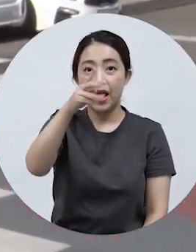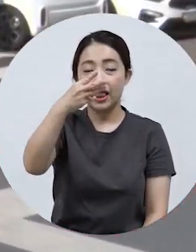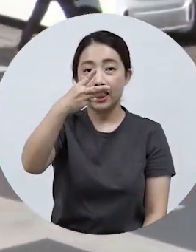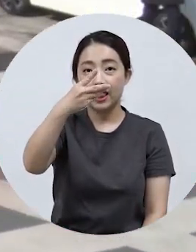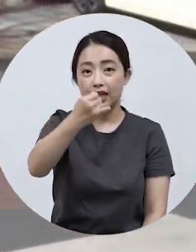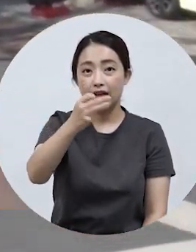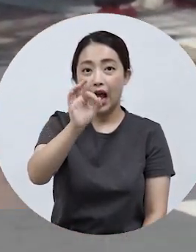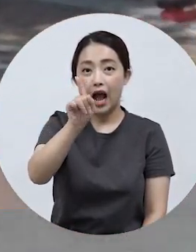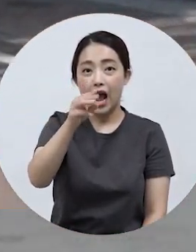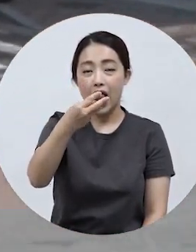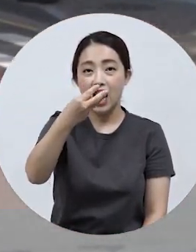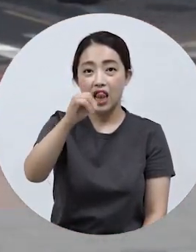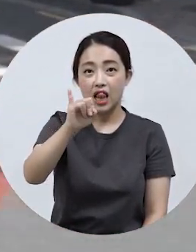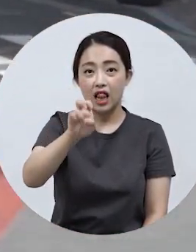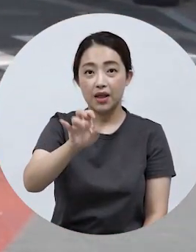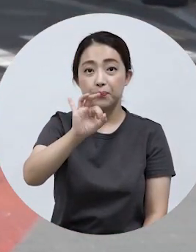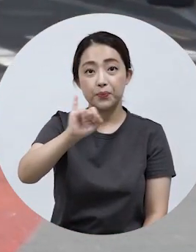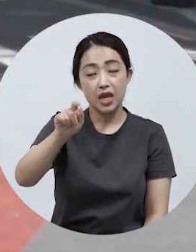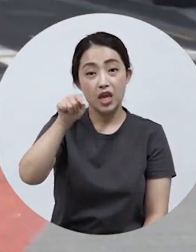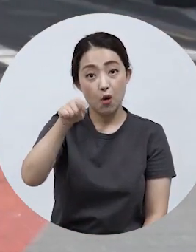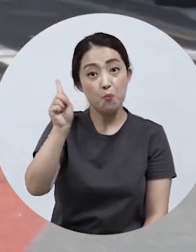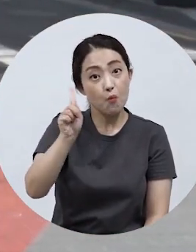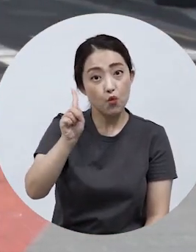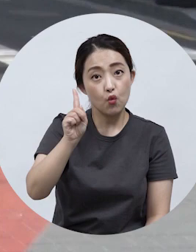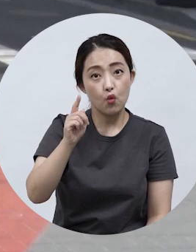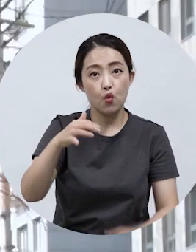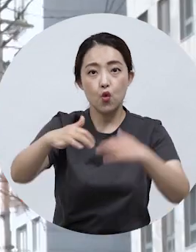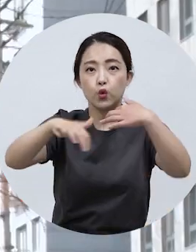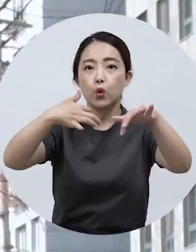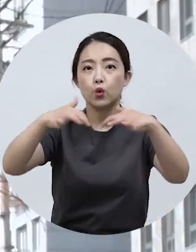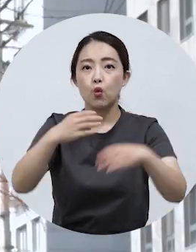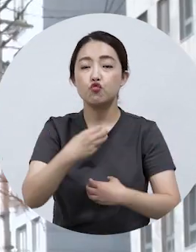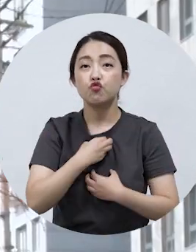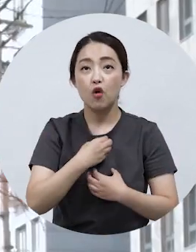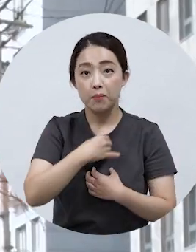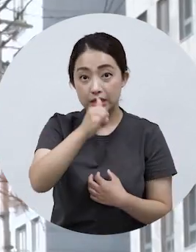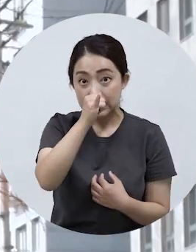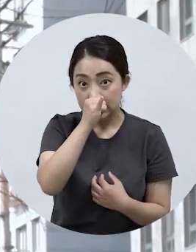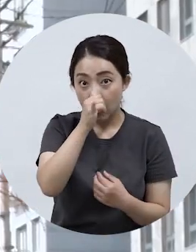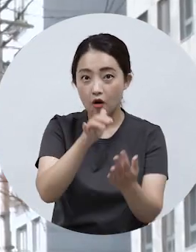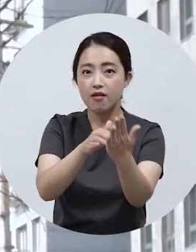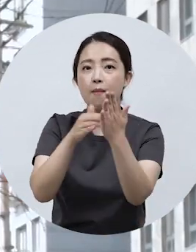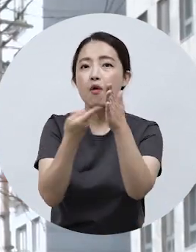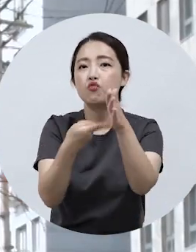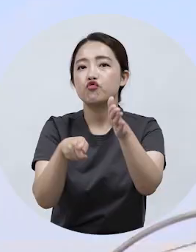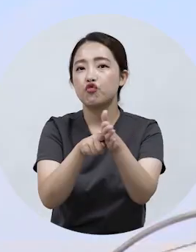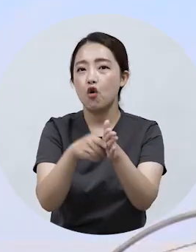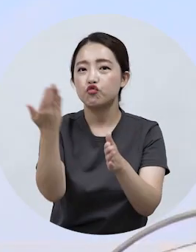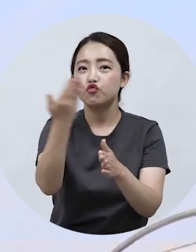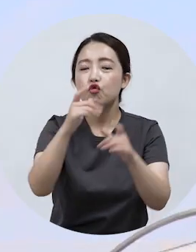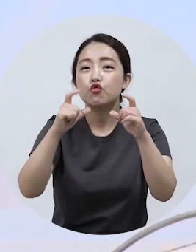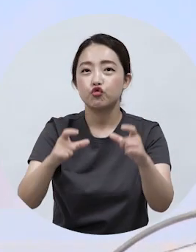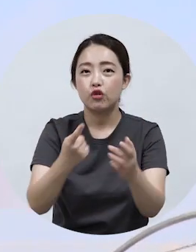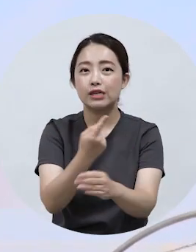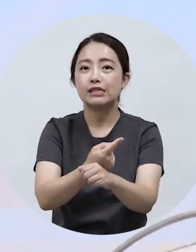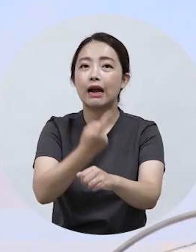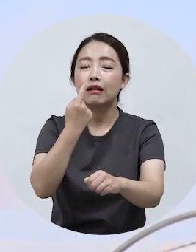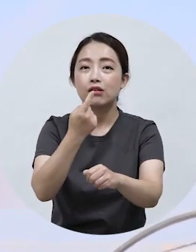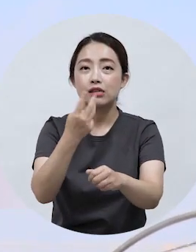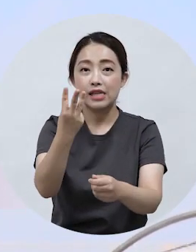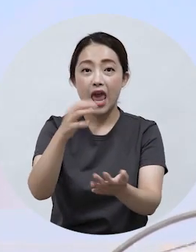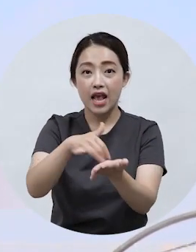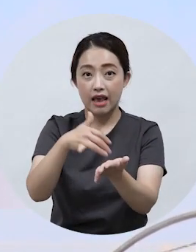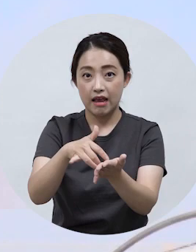스마트 알림이는 교통 안전 위험이 있는 지역의 교통사고 발생을 예방하는 시설로 지난해 3개소